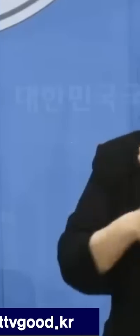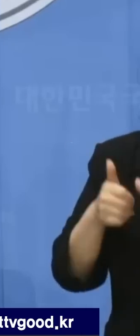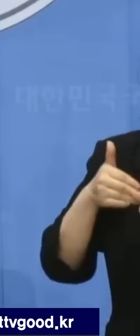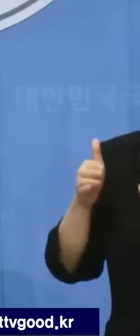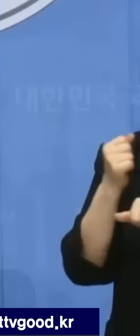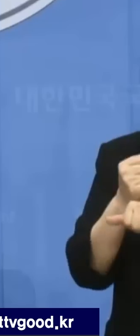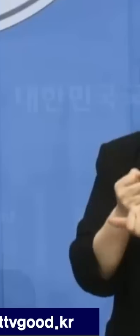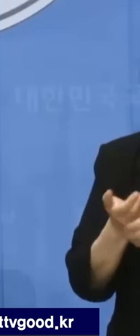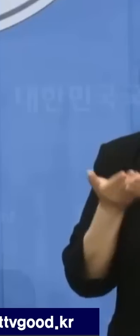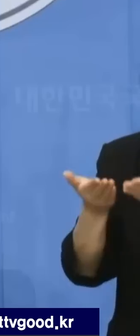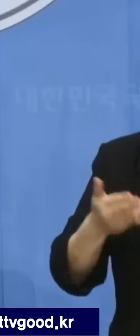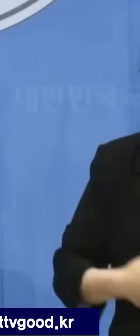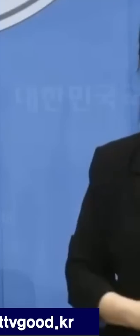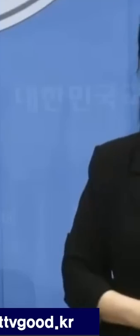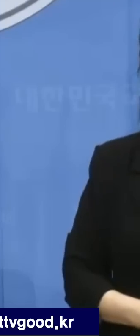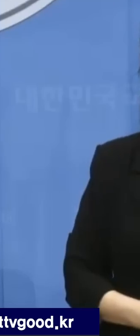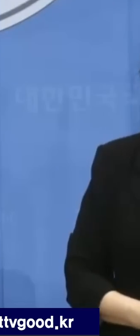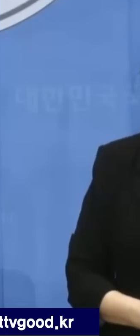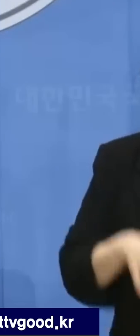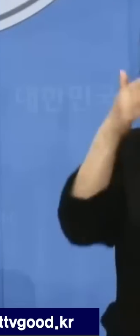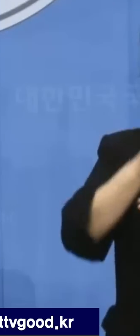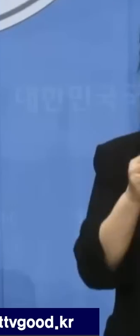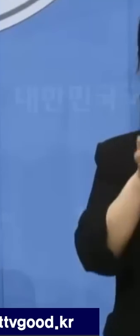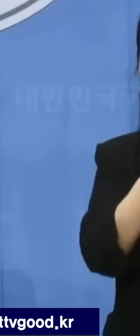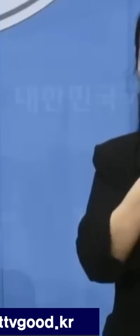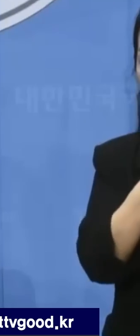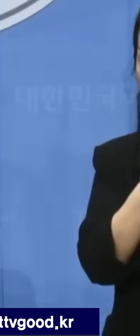국회의원을 할당하겠습니다. 마지막 열 번째로